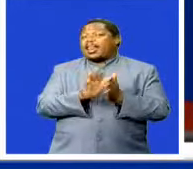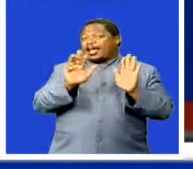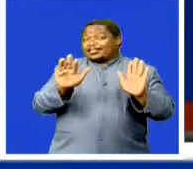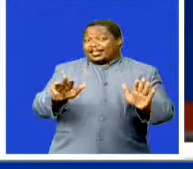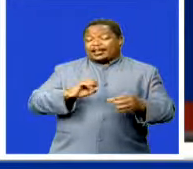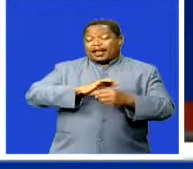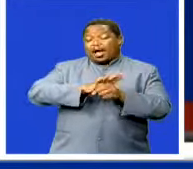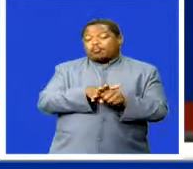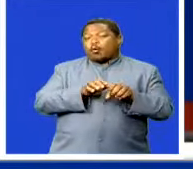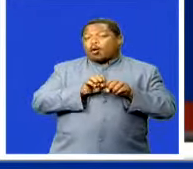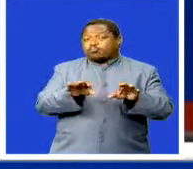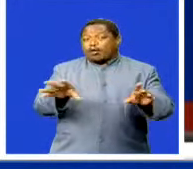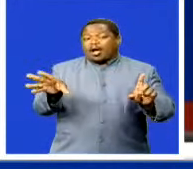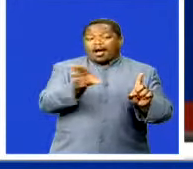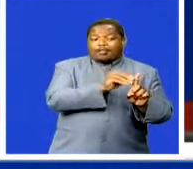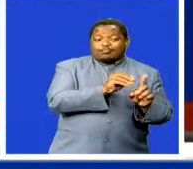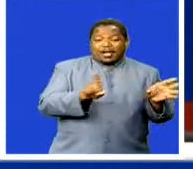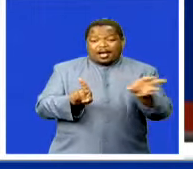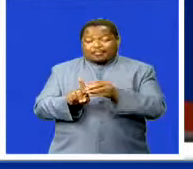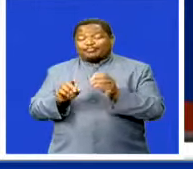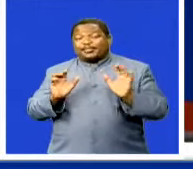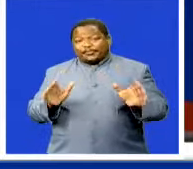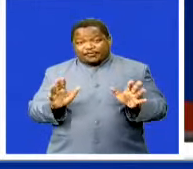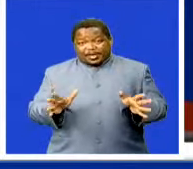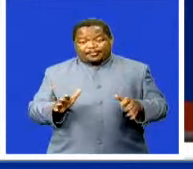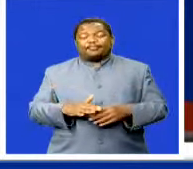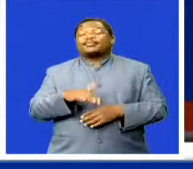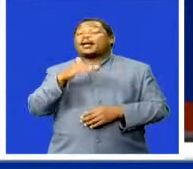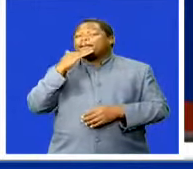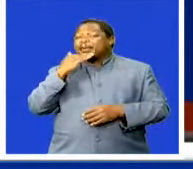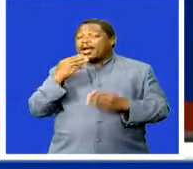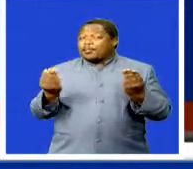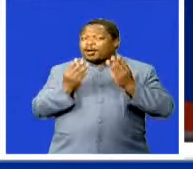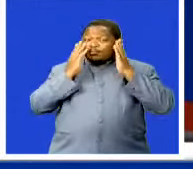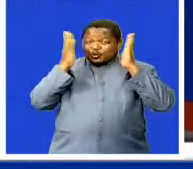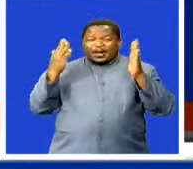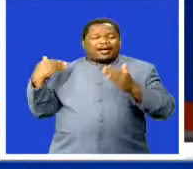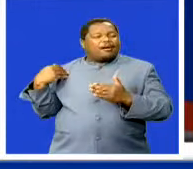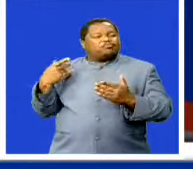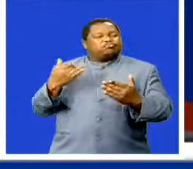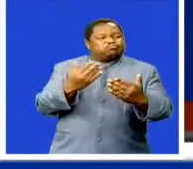kuleli lokhu ke sekusho ukuthi emaswati lana lomkhuhlane angu